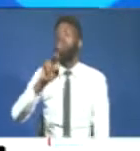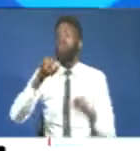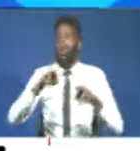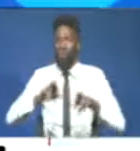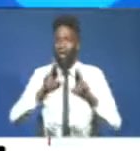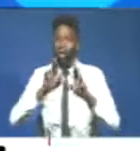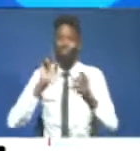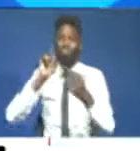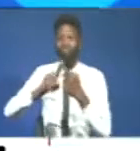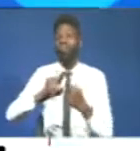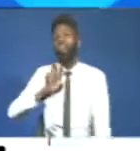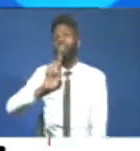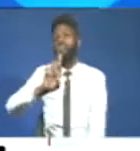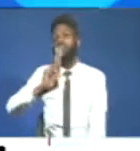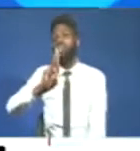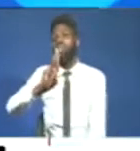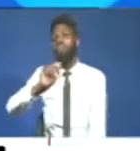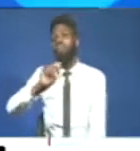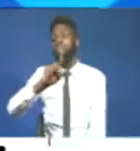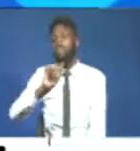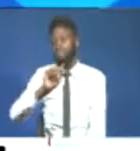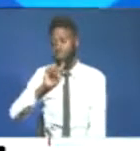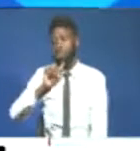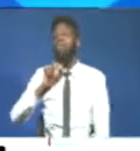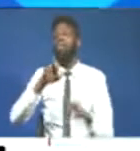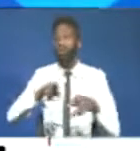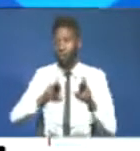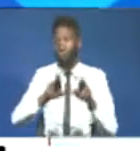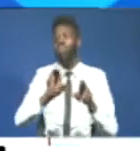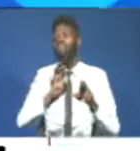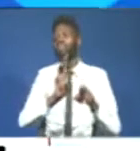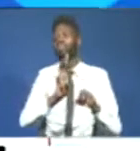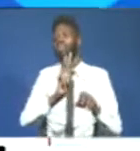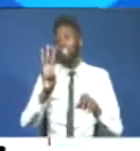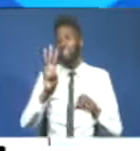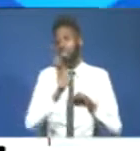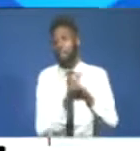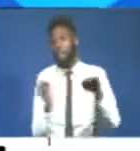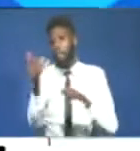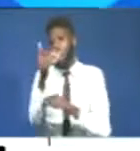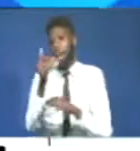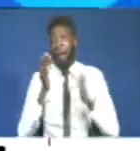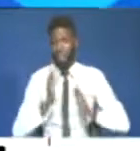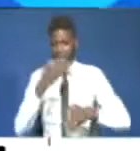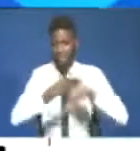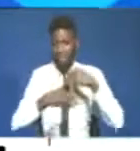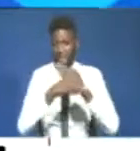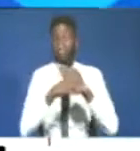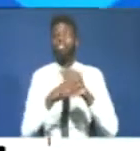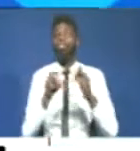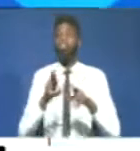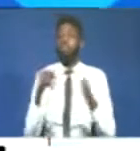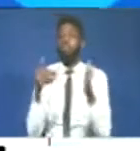ya Western Bypass, baada ya mwanakandarasi kufunga upande mmoja wa barabara hiyo. Abiria wengine sita walifariki